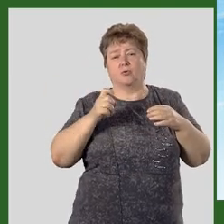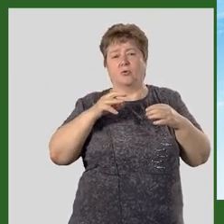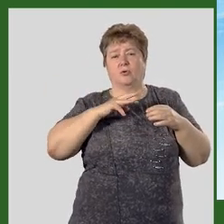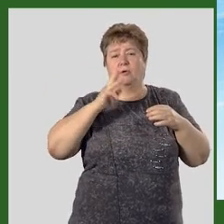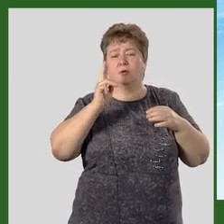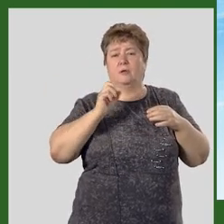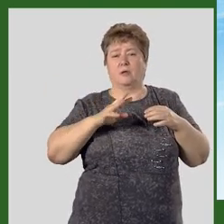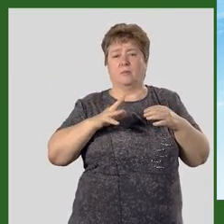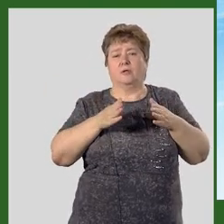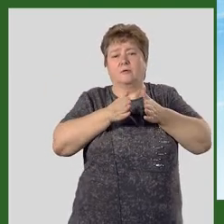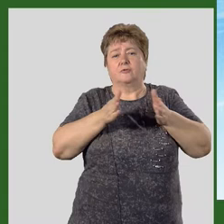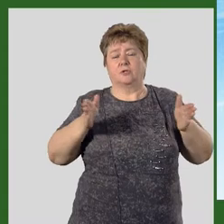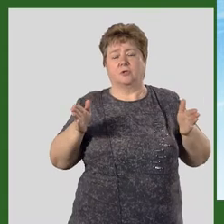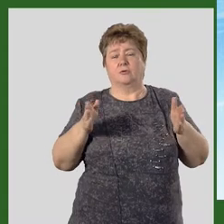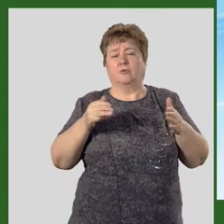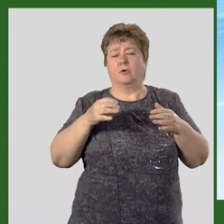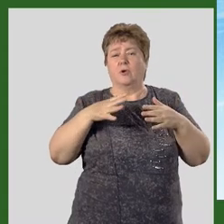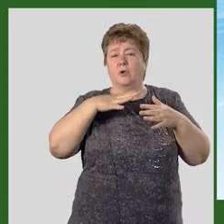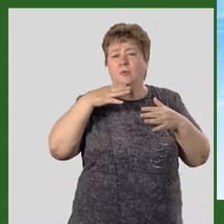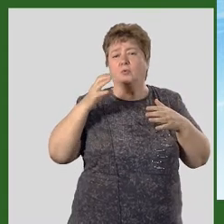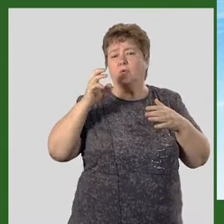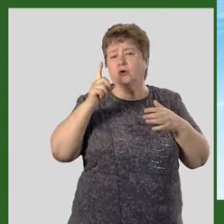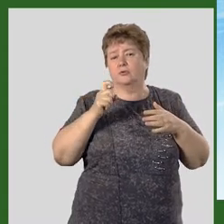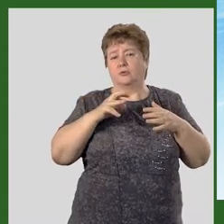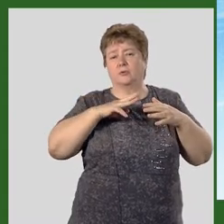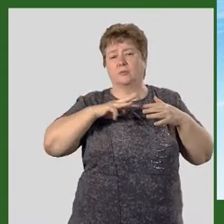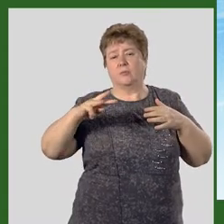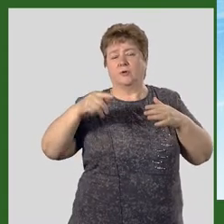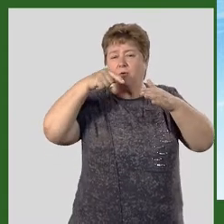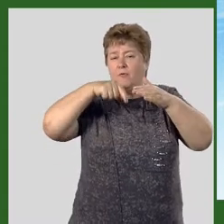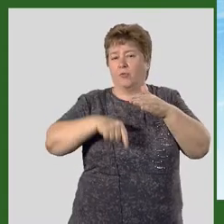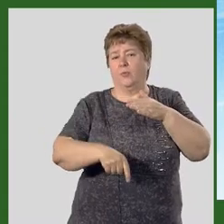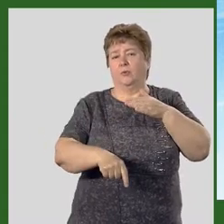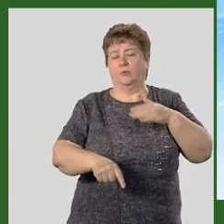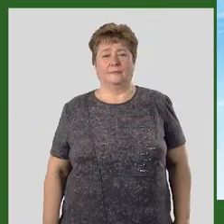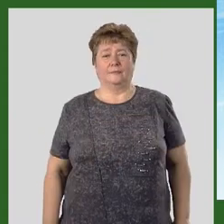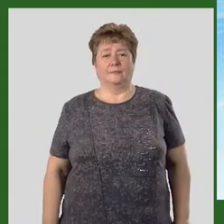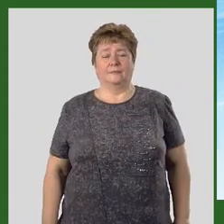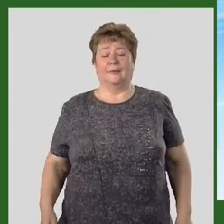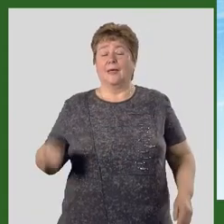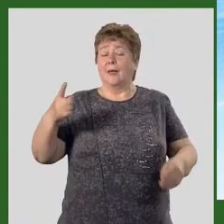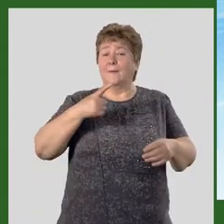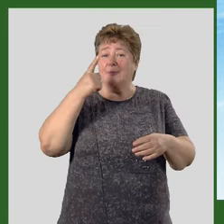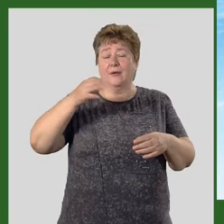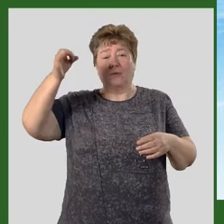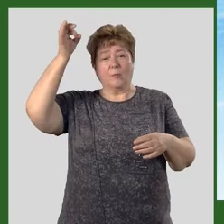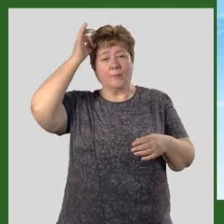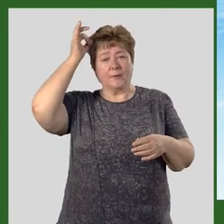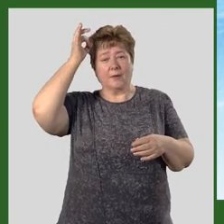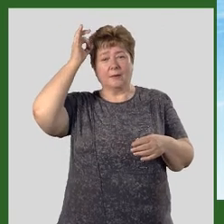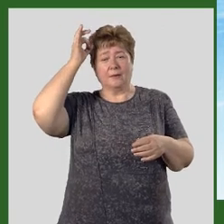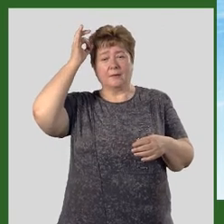километров в ширину и несколько сотен метров в глубину. Первые